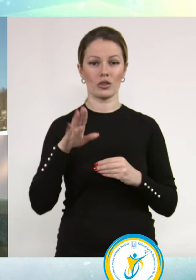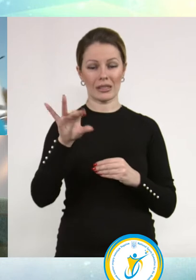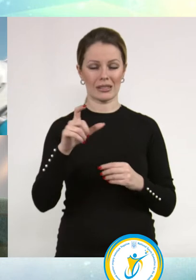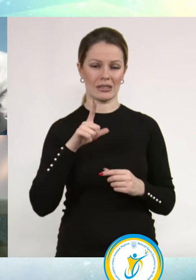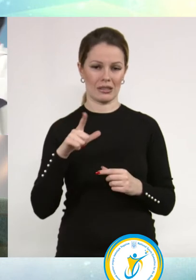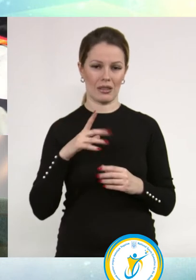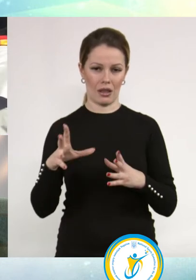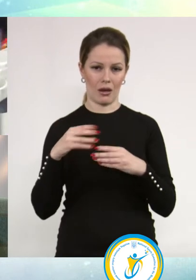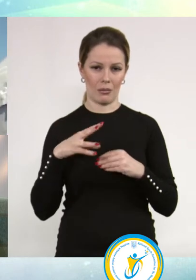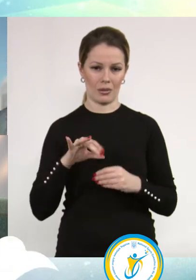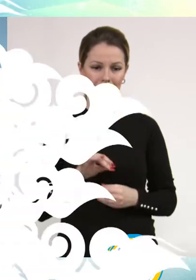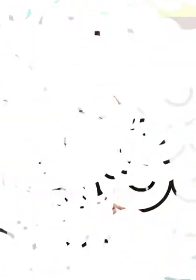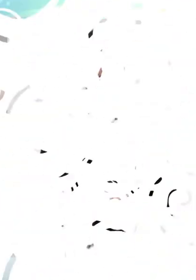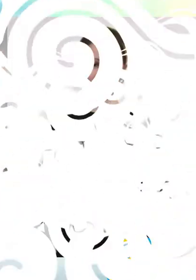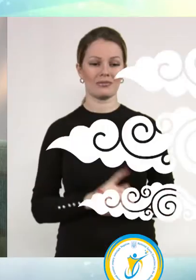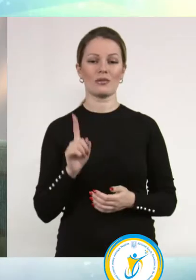нами.